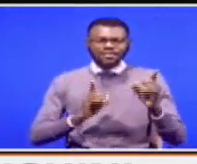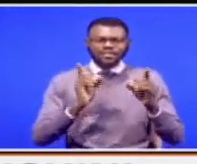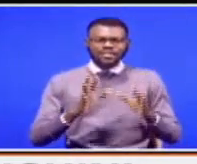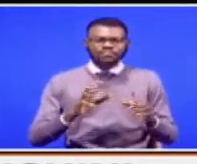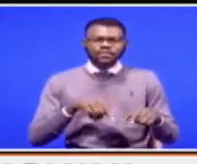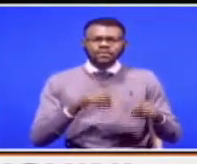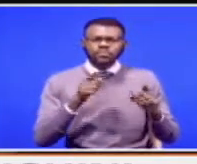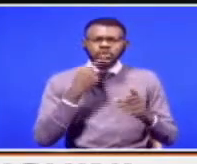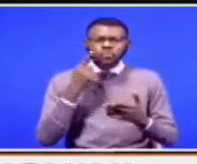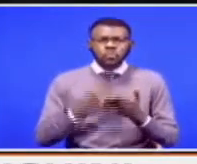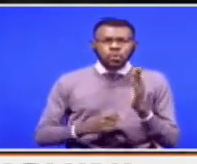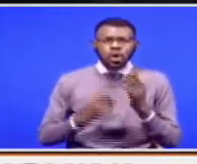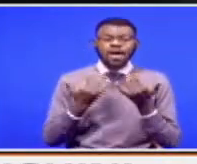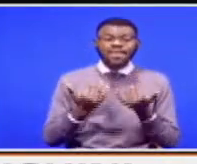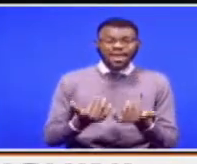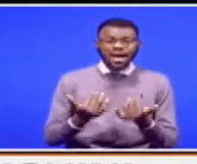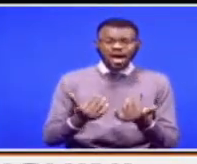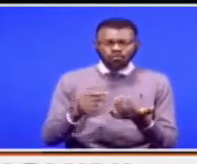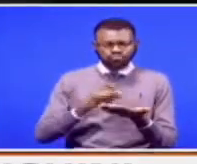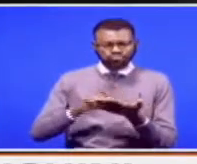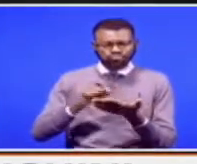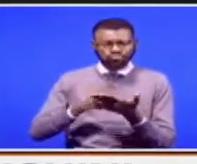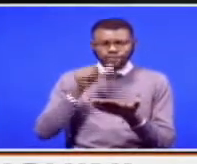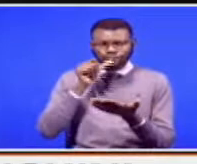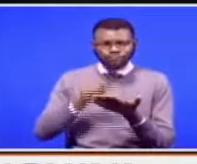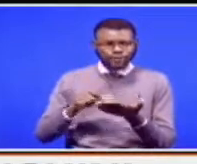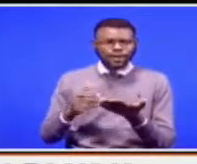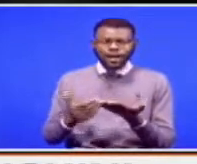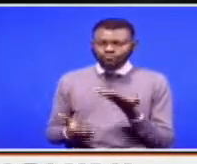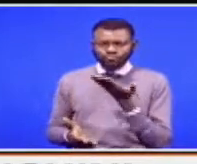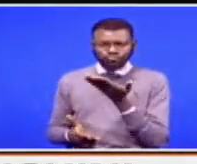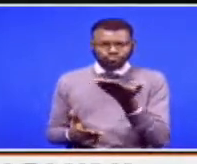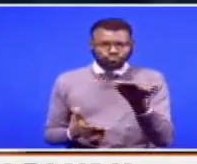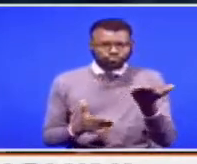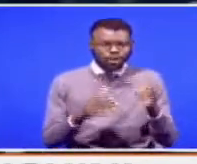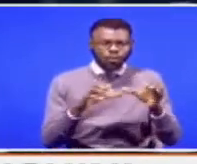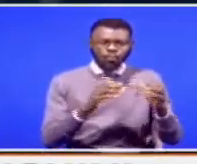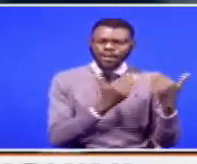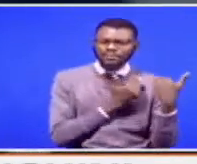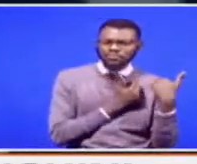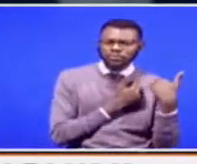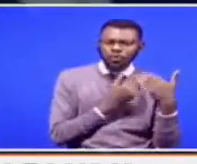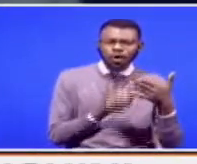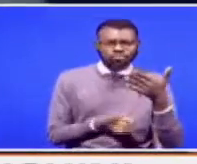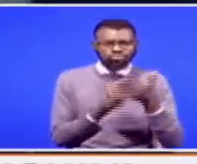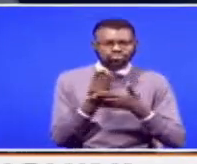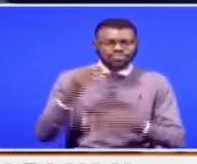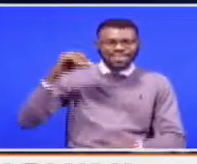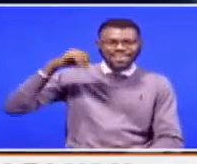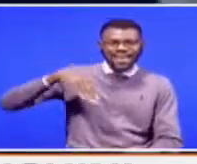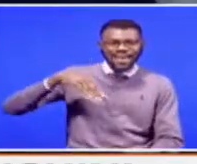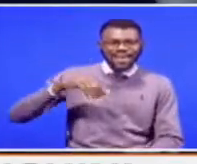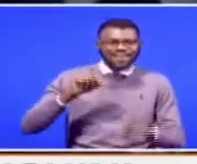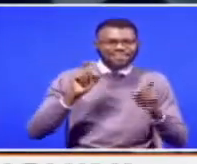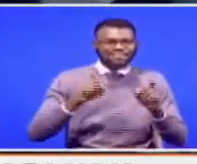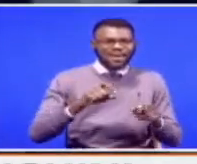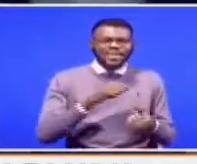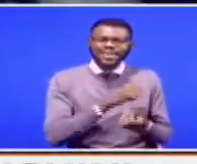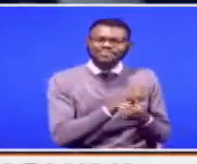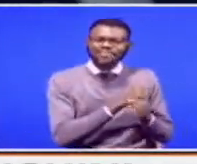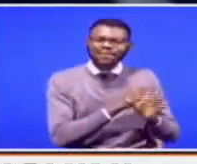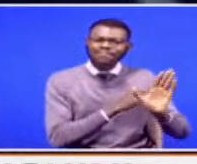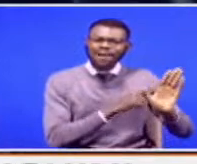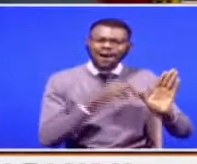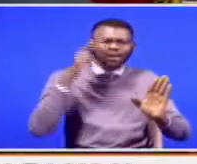Kipto ikisema imewaandikia wadau mbalimbali kwenye mchakato wa kuzalisha na kusambaza nguvu za umeme kote nchini kutoa taarifa zao